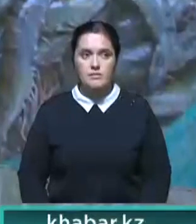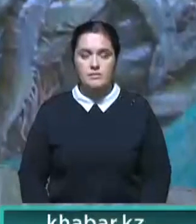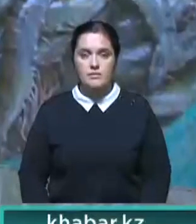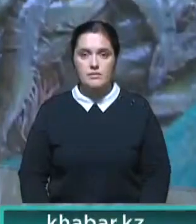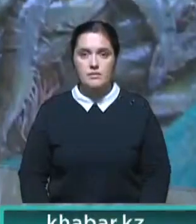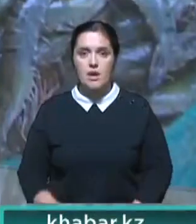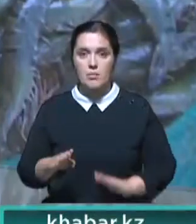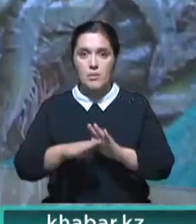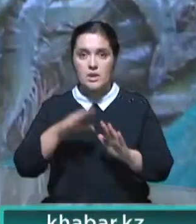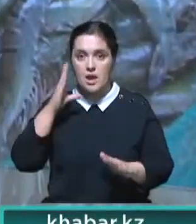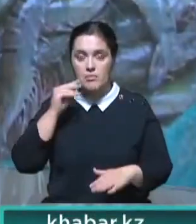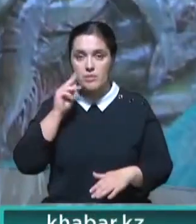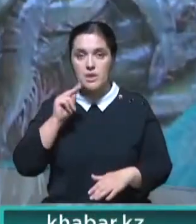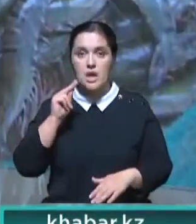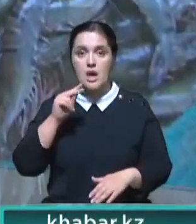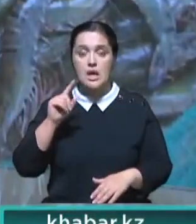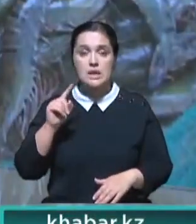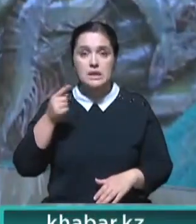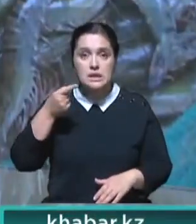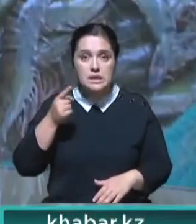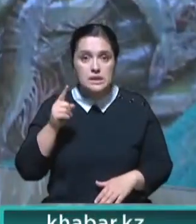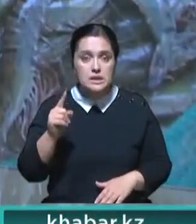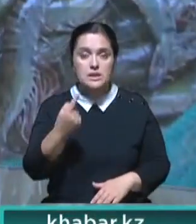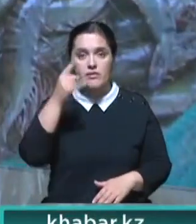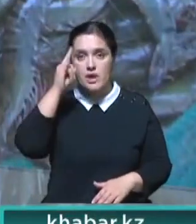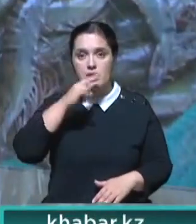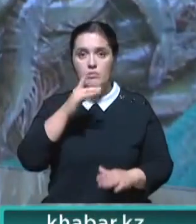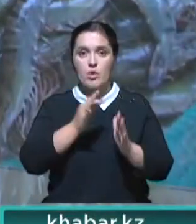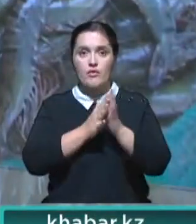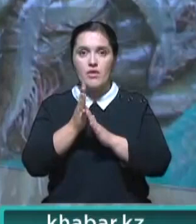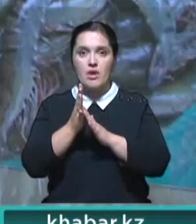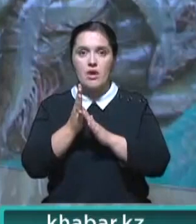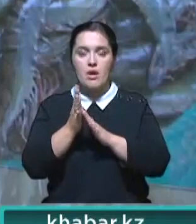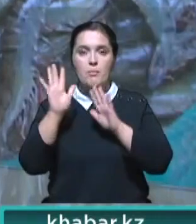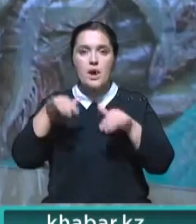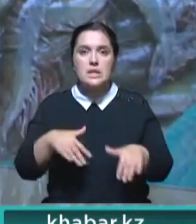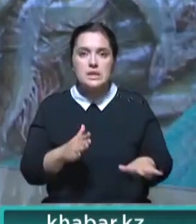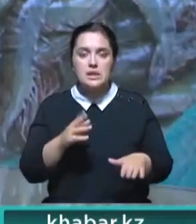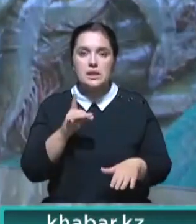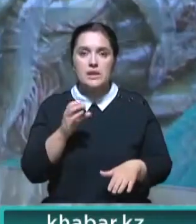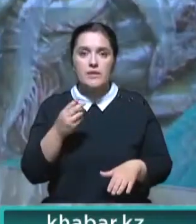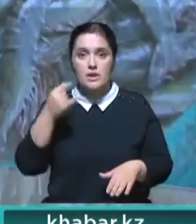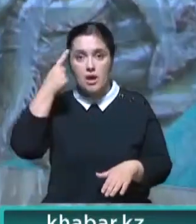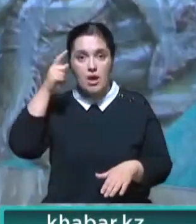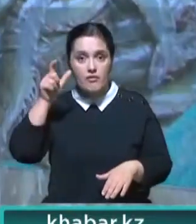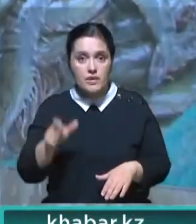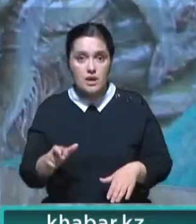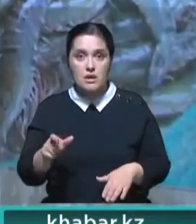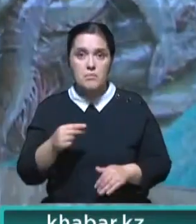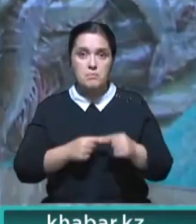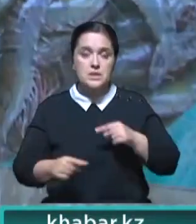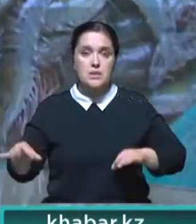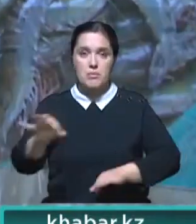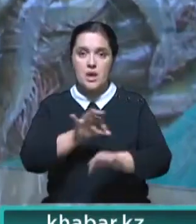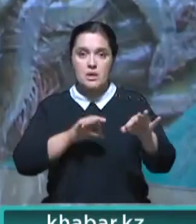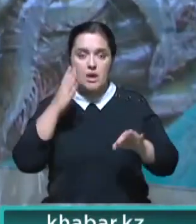под алматы заработала единственная в казахстане ферма по выращиванию морских креветок автором этого довольно рискованно бизнес проекта